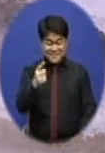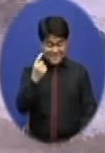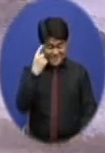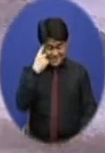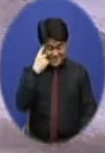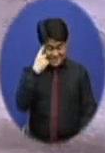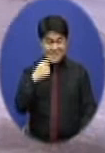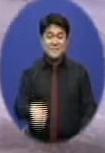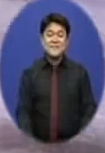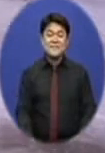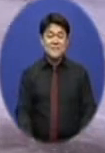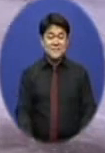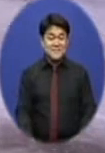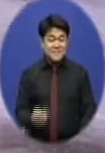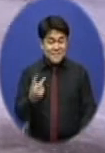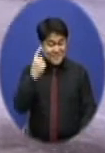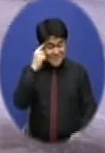하나요